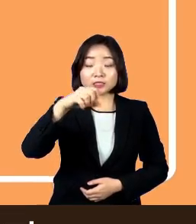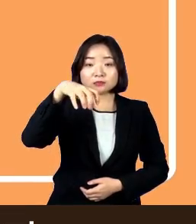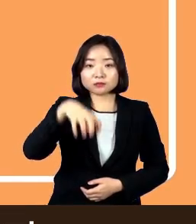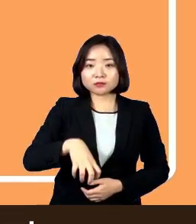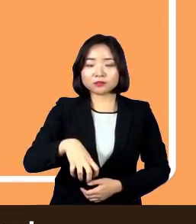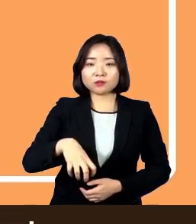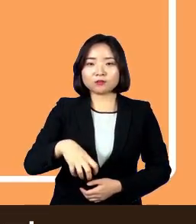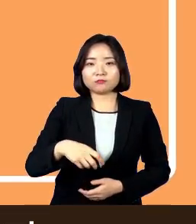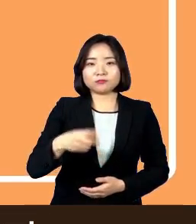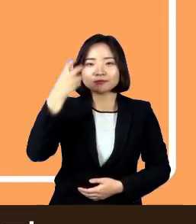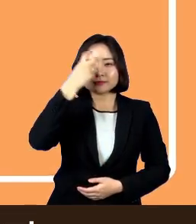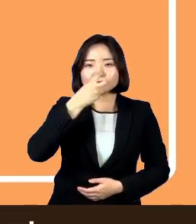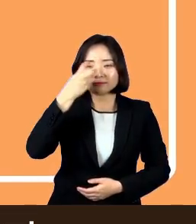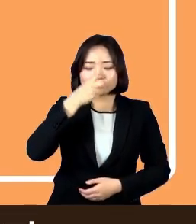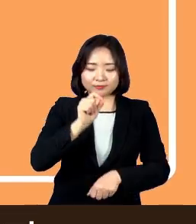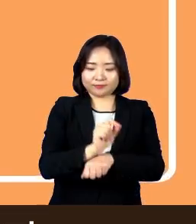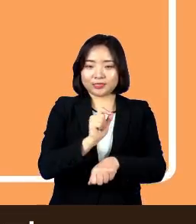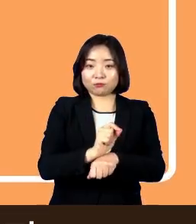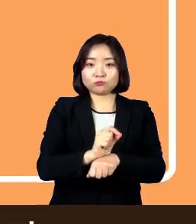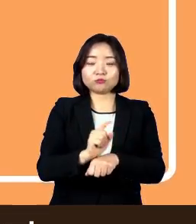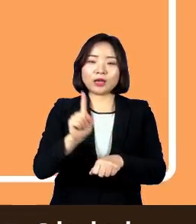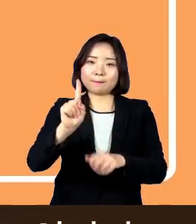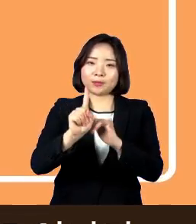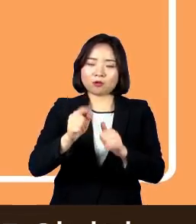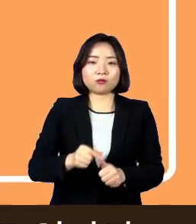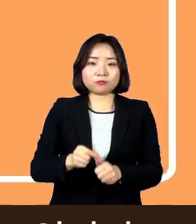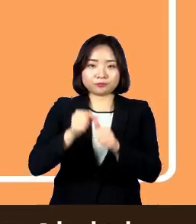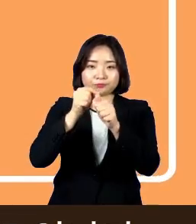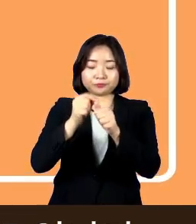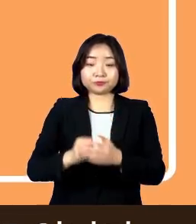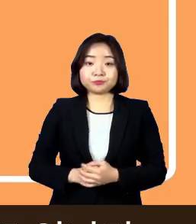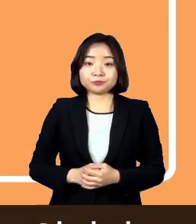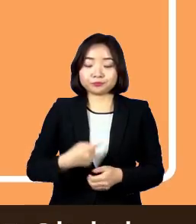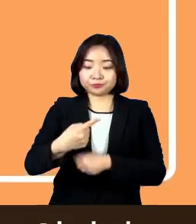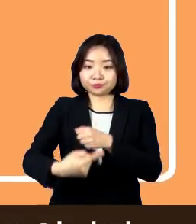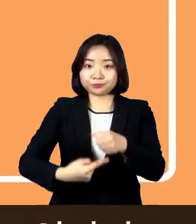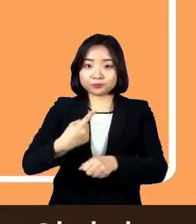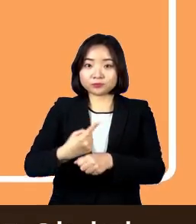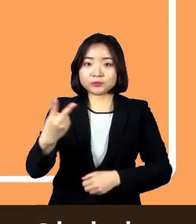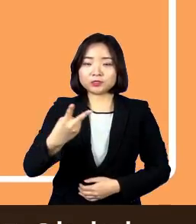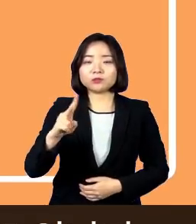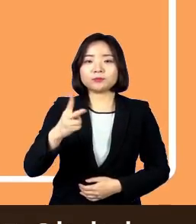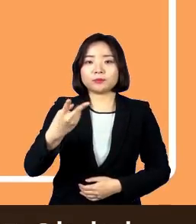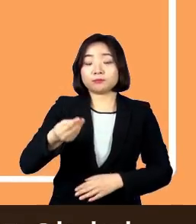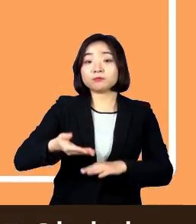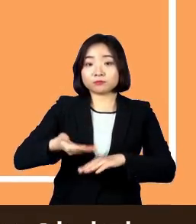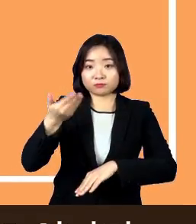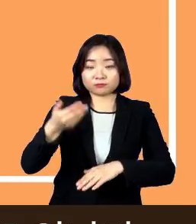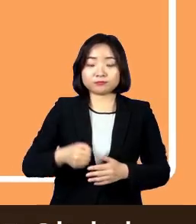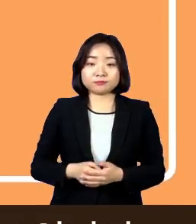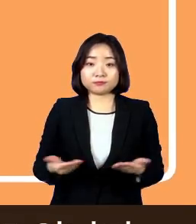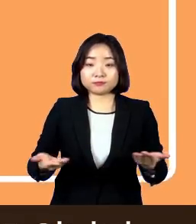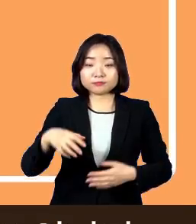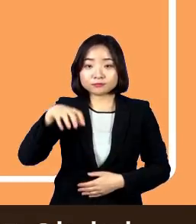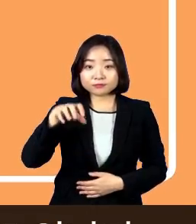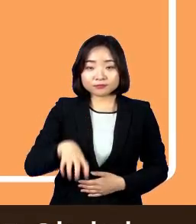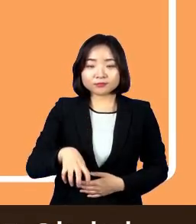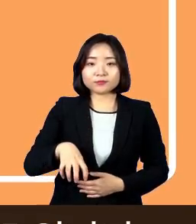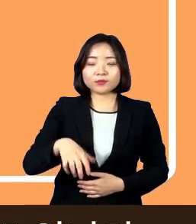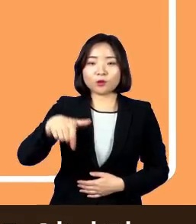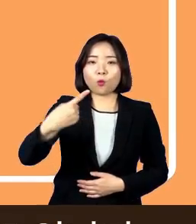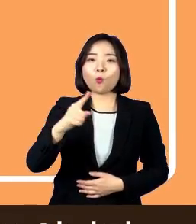품질 사무원, 관리원 1명을 모집합니다. 임금은 연봉 2,200만원 이상이며 근무지는 천안시